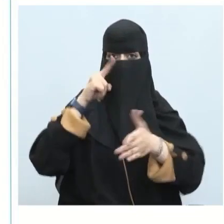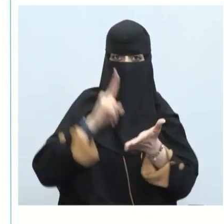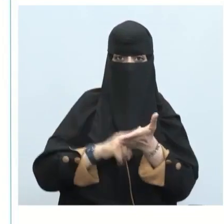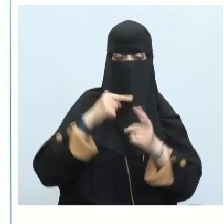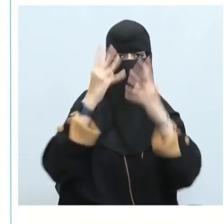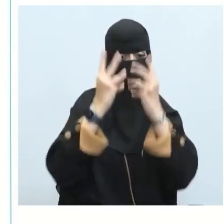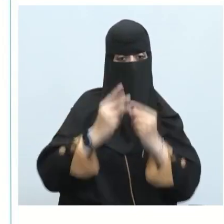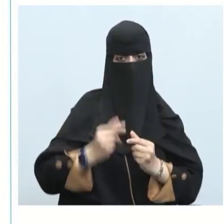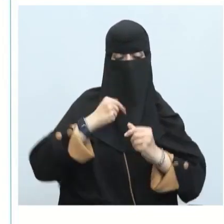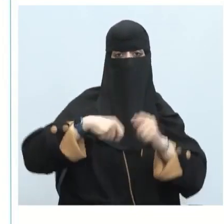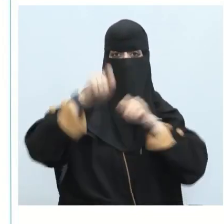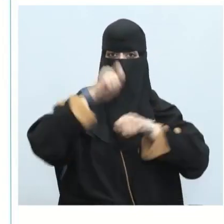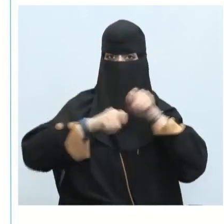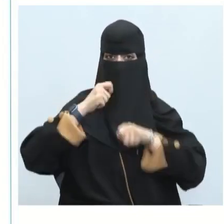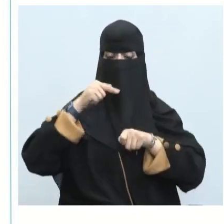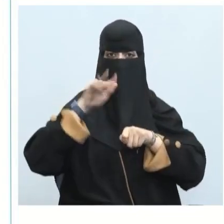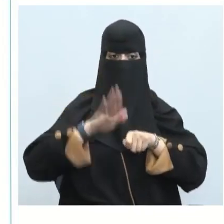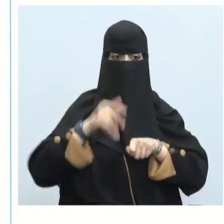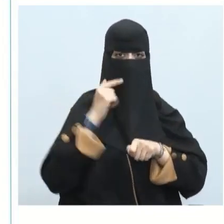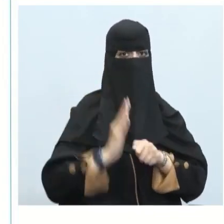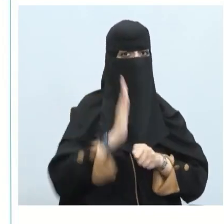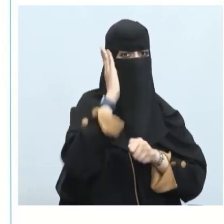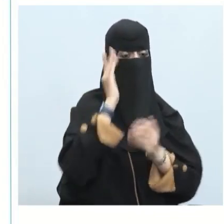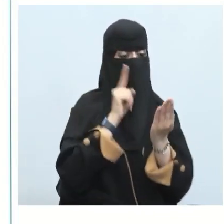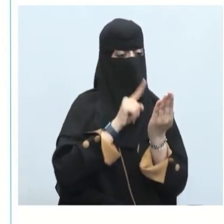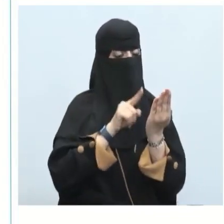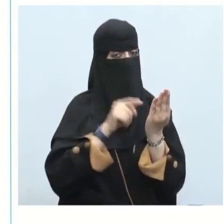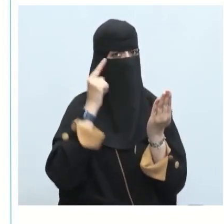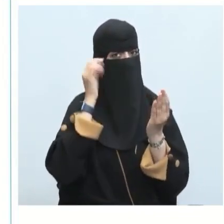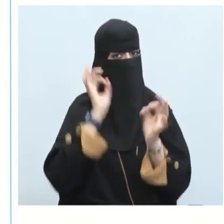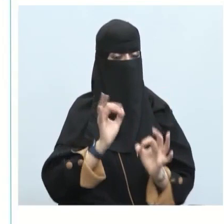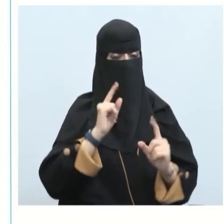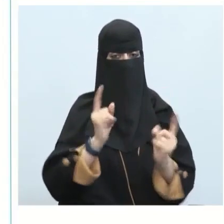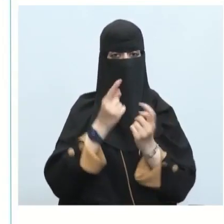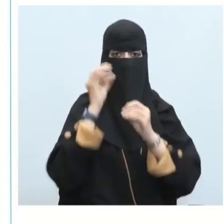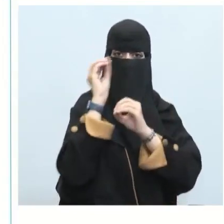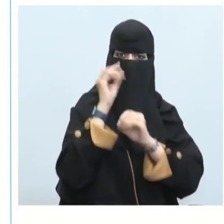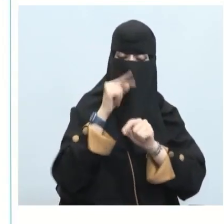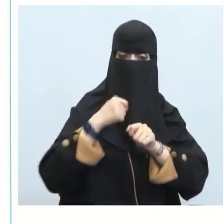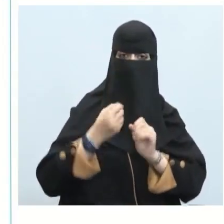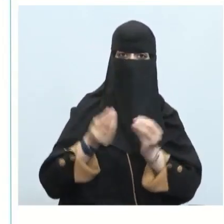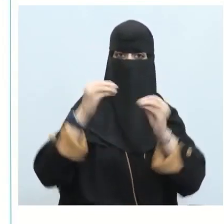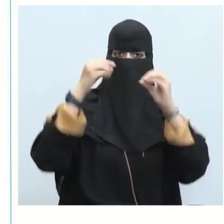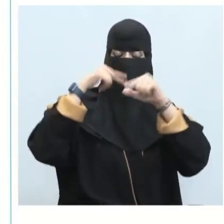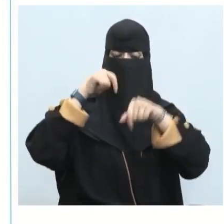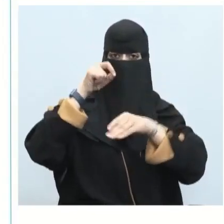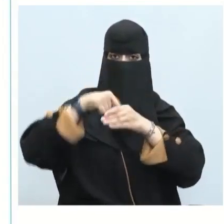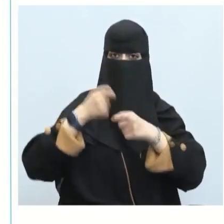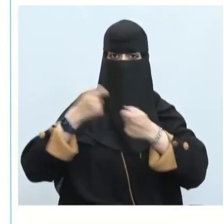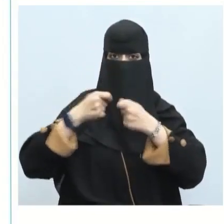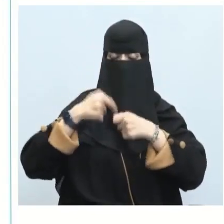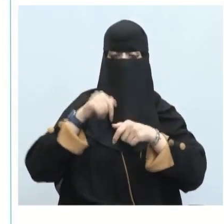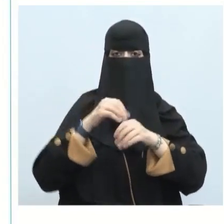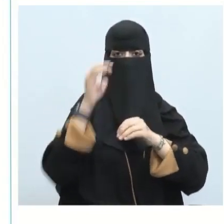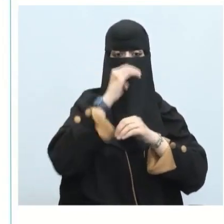مناسب لاستخدام من خلال الهواتف الذكيه ايضا من النصائح الاستثمار في التسويق عبر